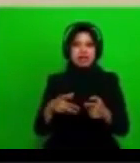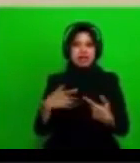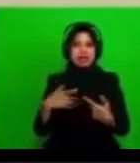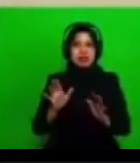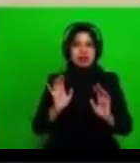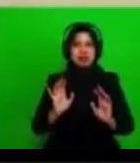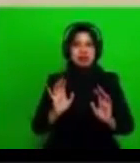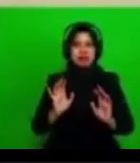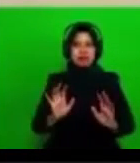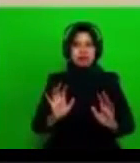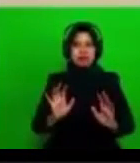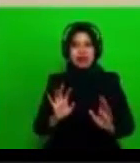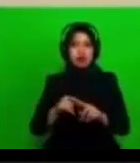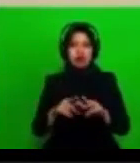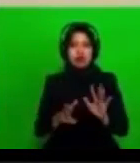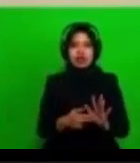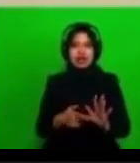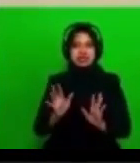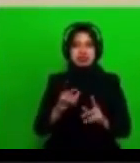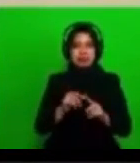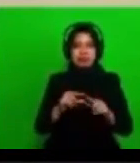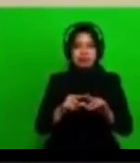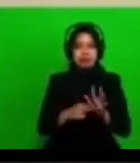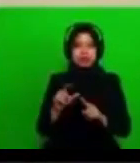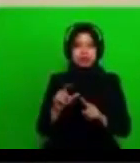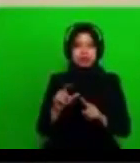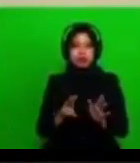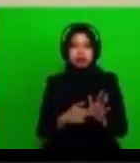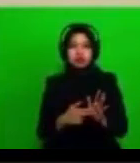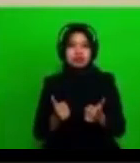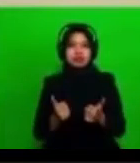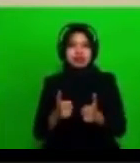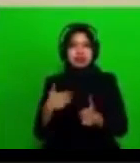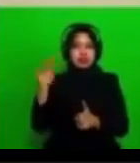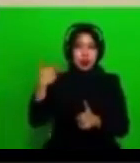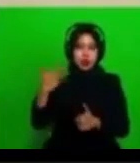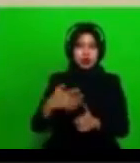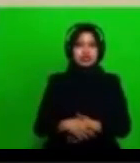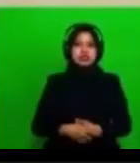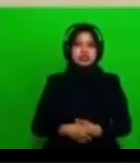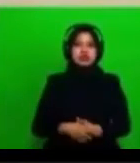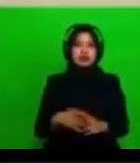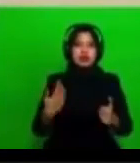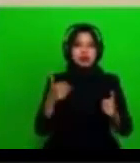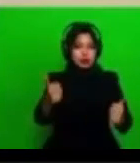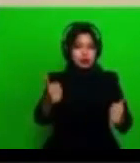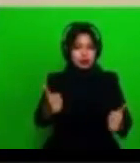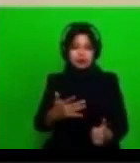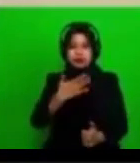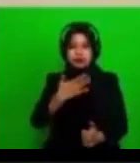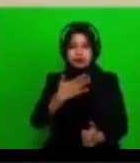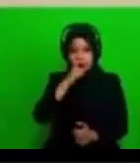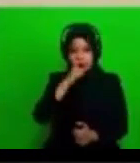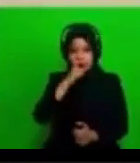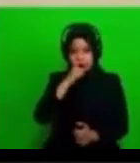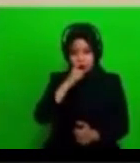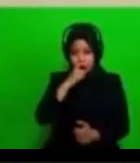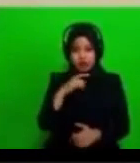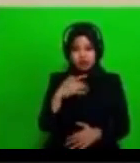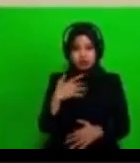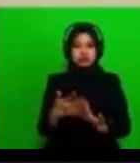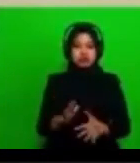nih. Emang siap-siap pantun aja mau. Terus ya Pak. Luar biasa, terima kasih sekali Bapak